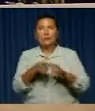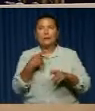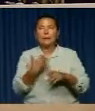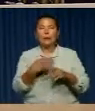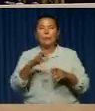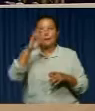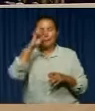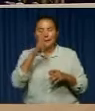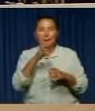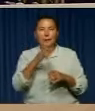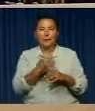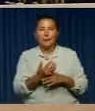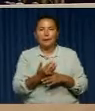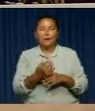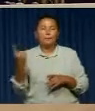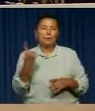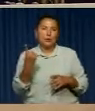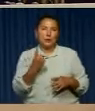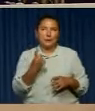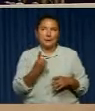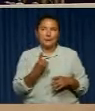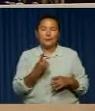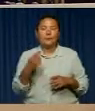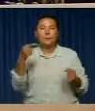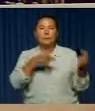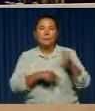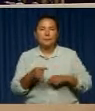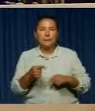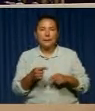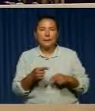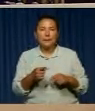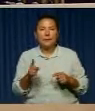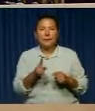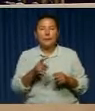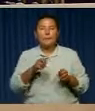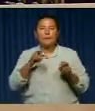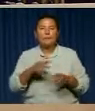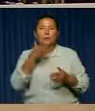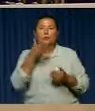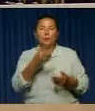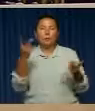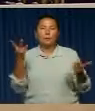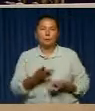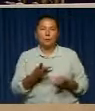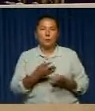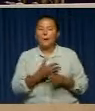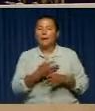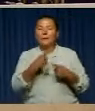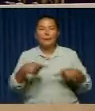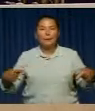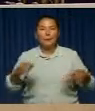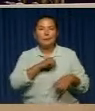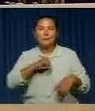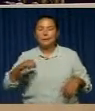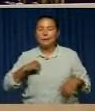әлеуметтік жауапкершілікті арттыру. Біріншіден бір-бірімізге білмеген нәрсемізді маманнан сұрап білу. Артық ешқандай өз